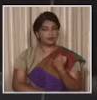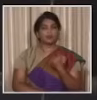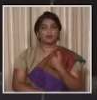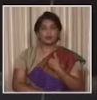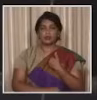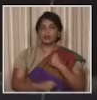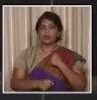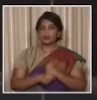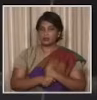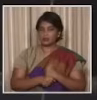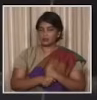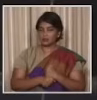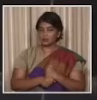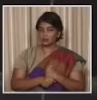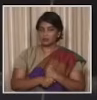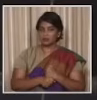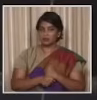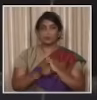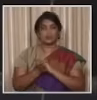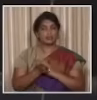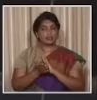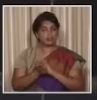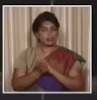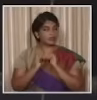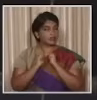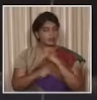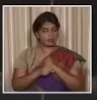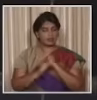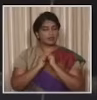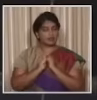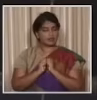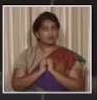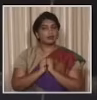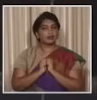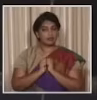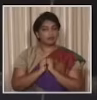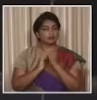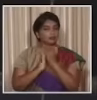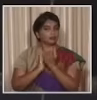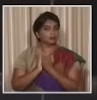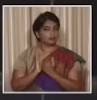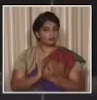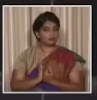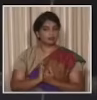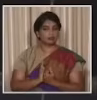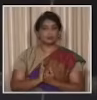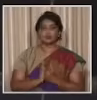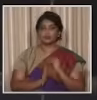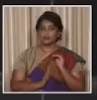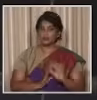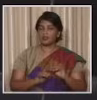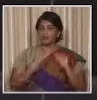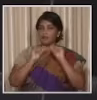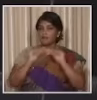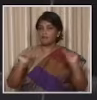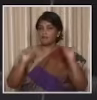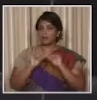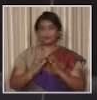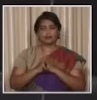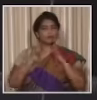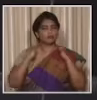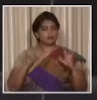අපේ රාජ්‍ය සේවක සංග්‍රහයේ තිබෙන වගන්ති